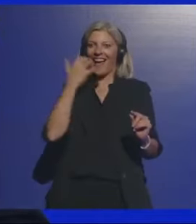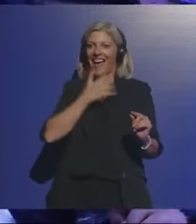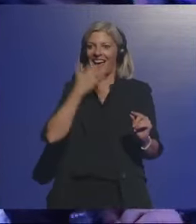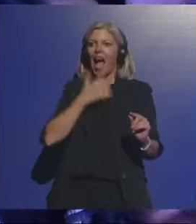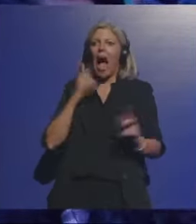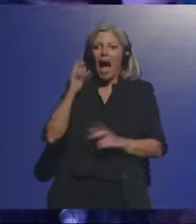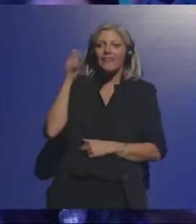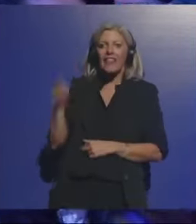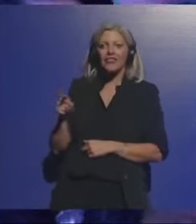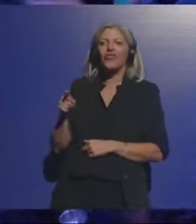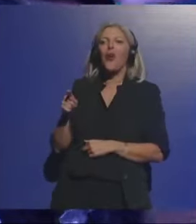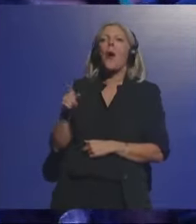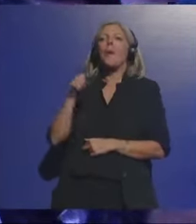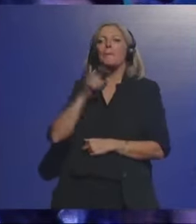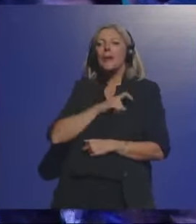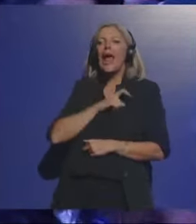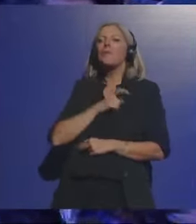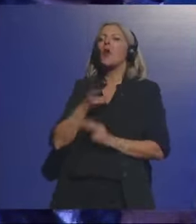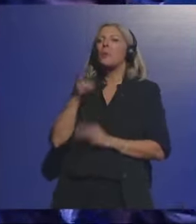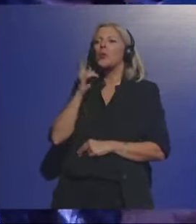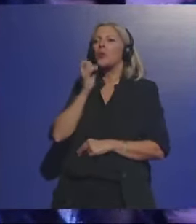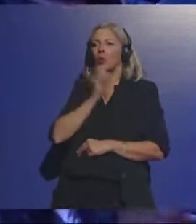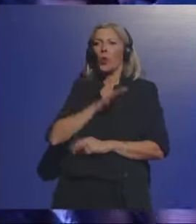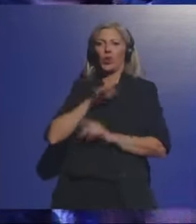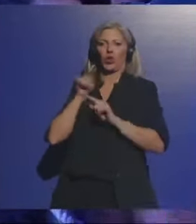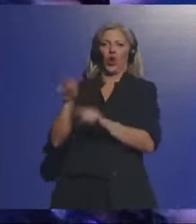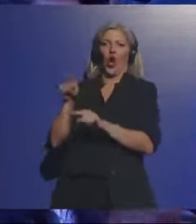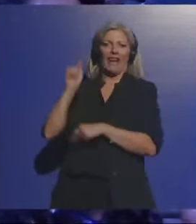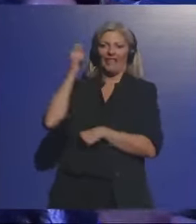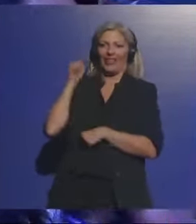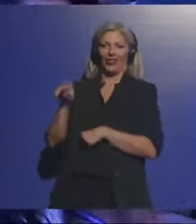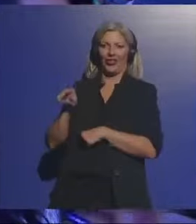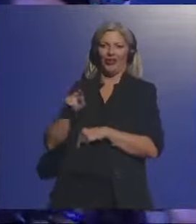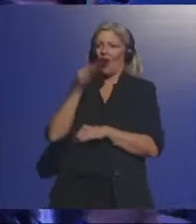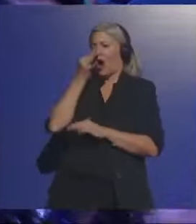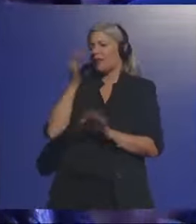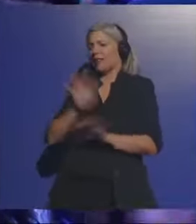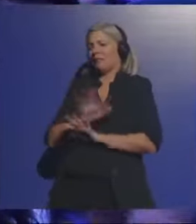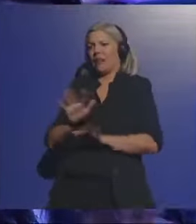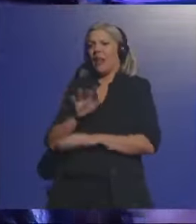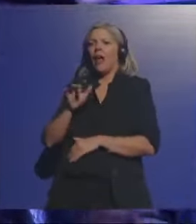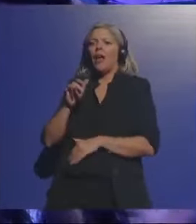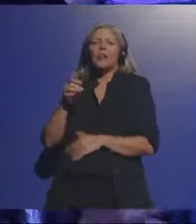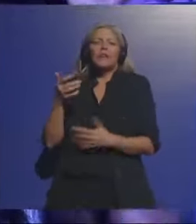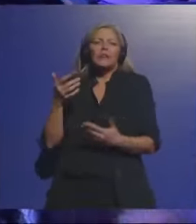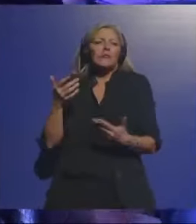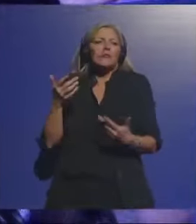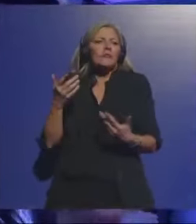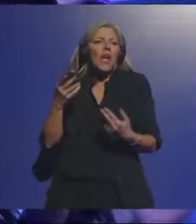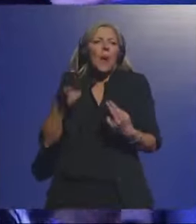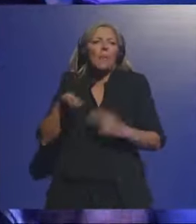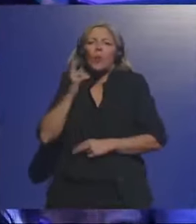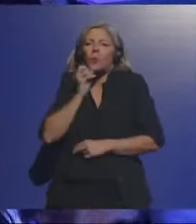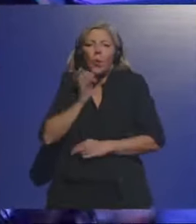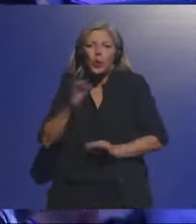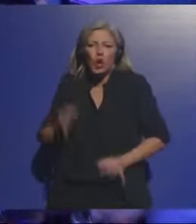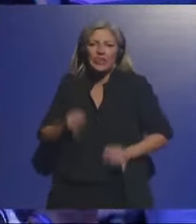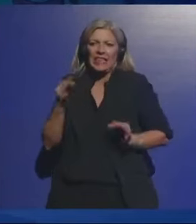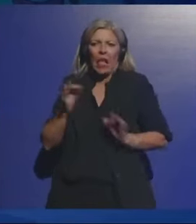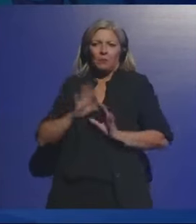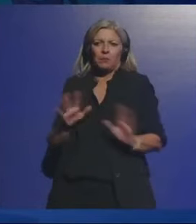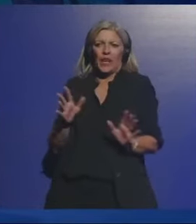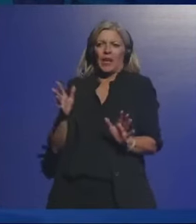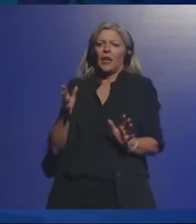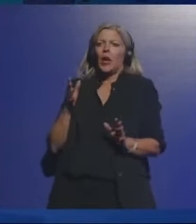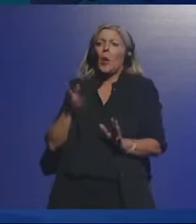ha vinto ha vinto non poteva perdere più brutto di così è